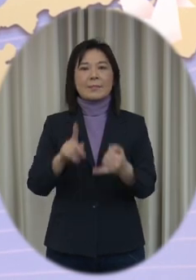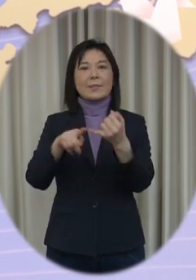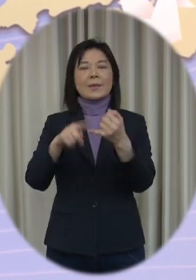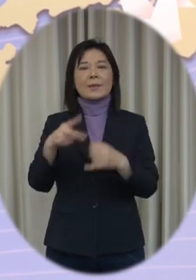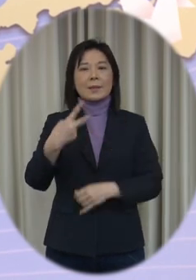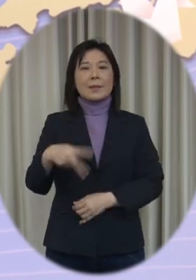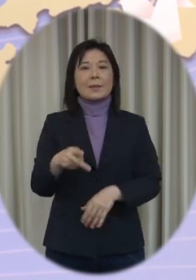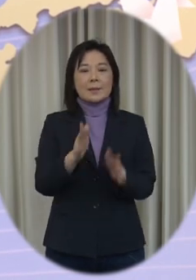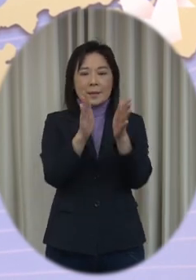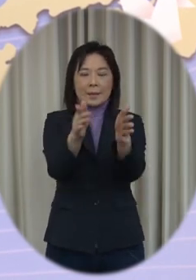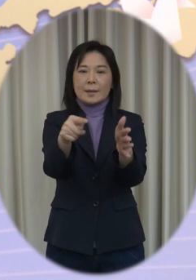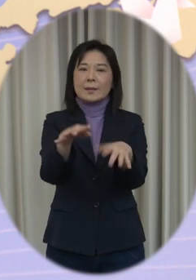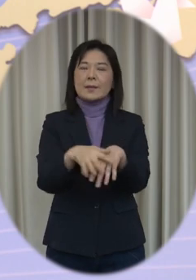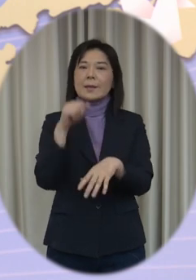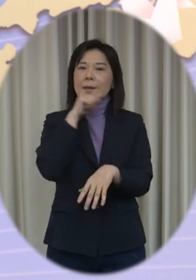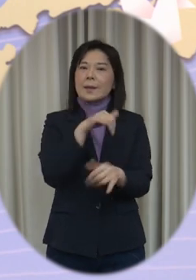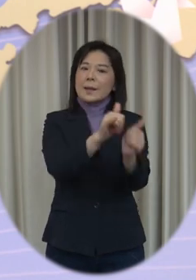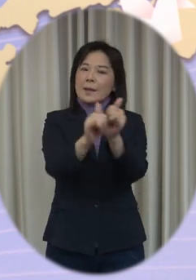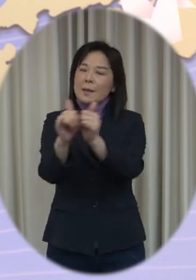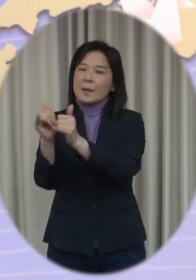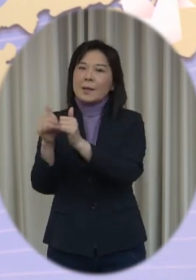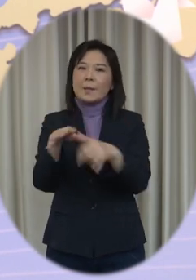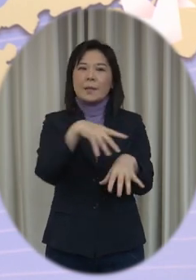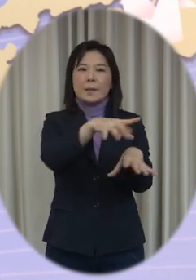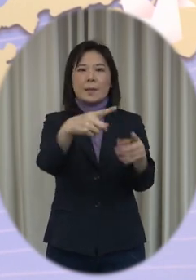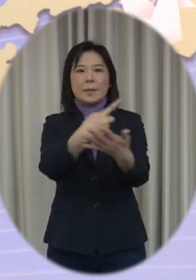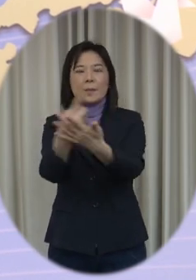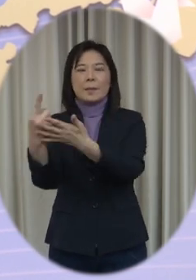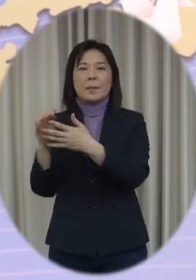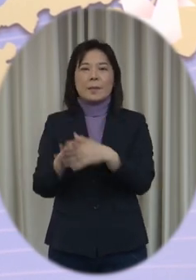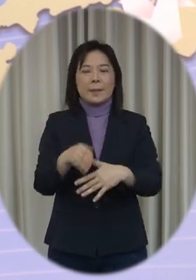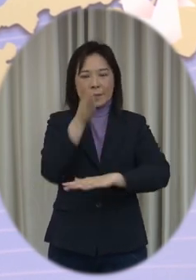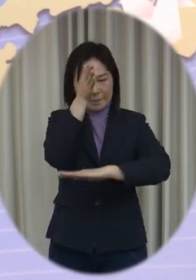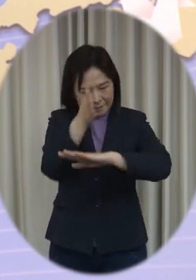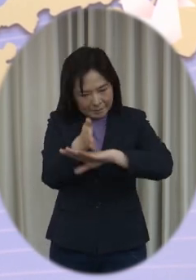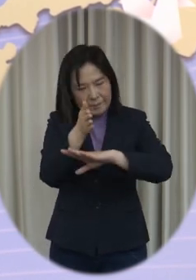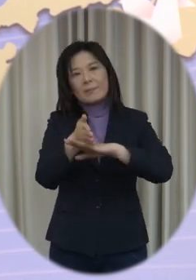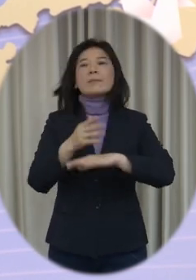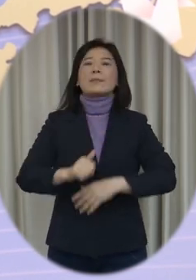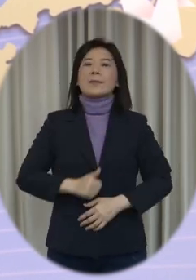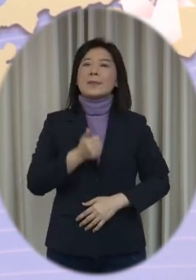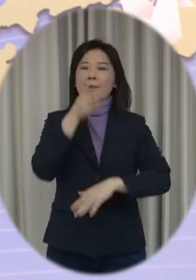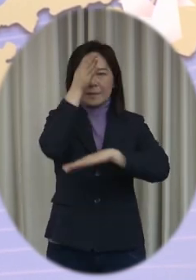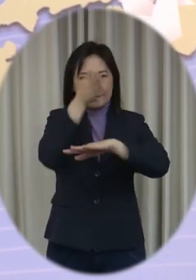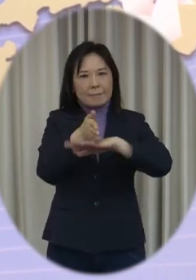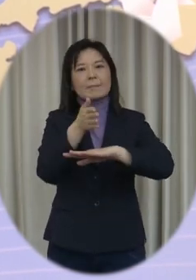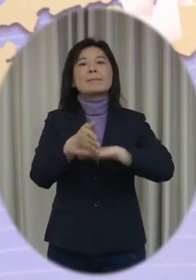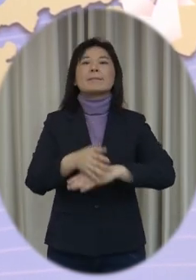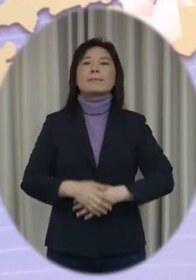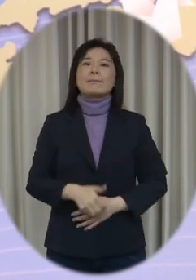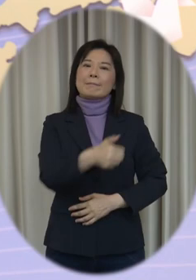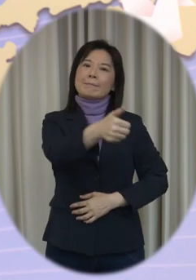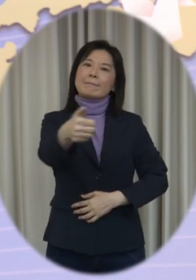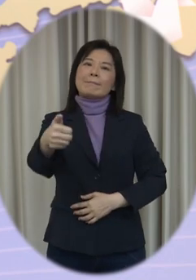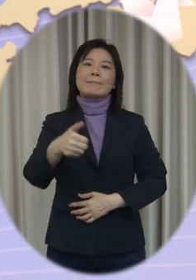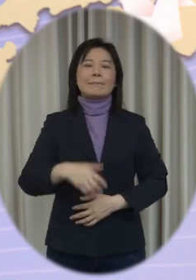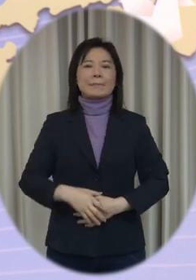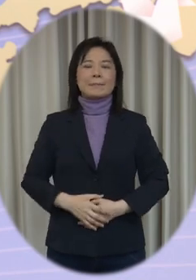向台湾各界人士表达诚挚的感谢之意，真的非常感谢，谢谢大